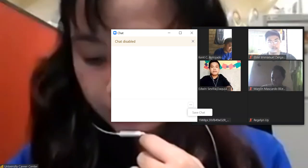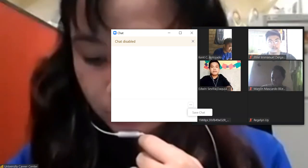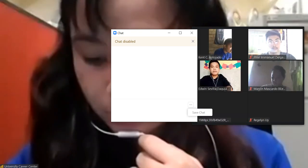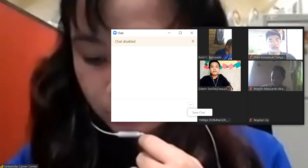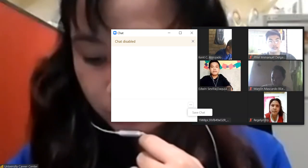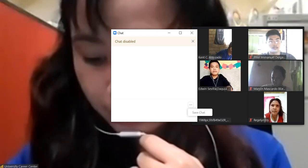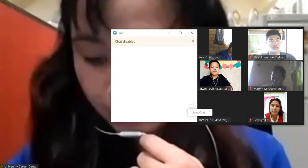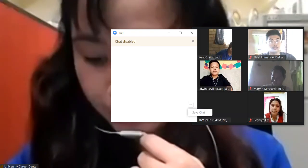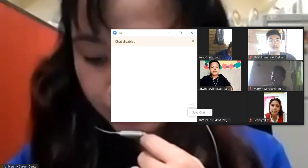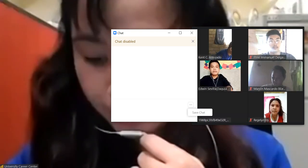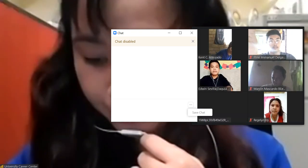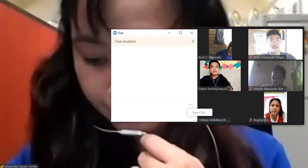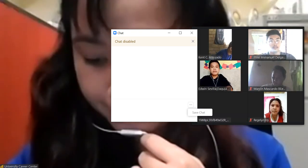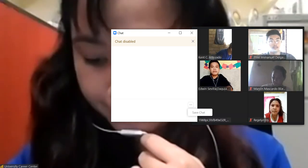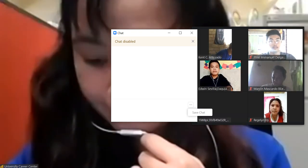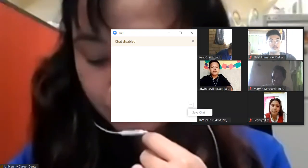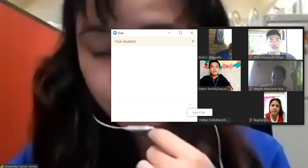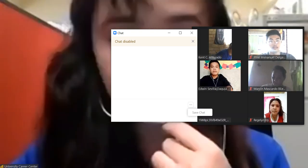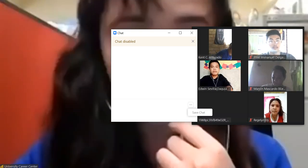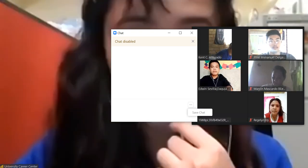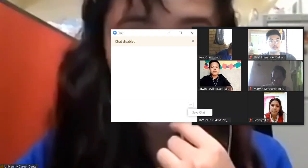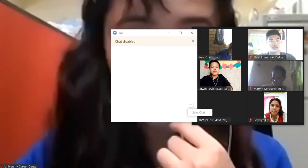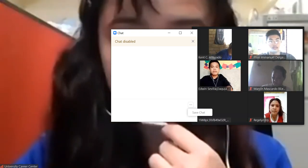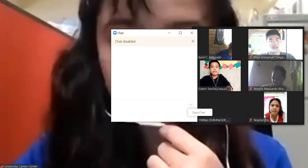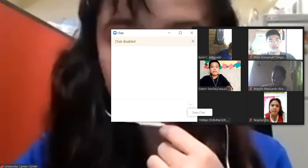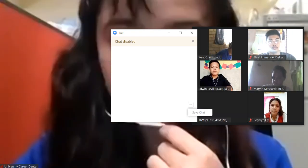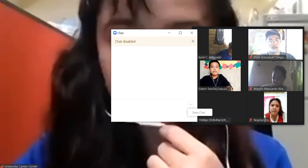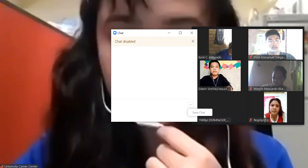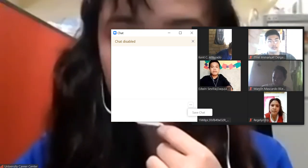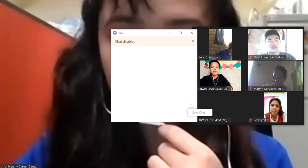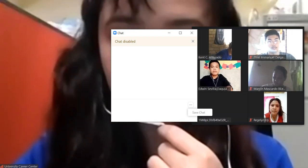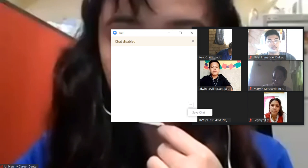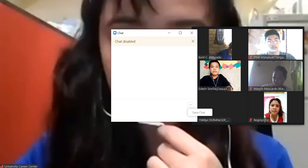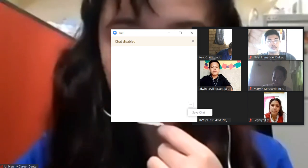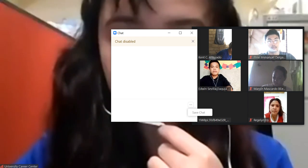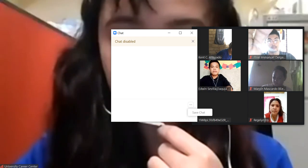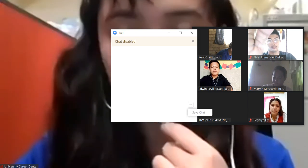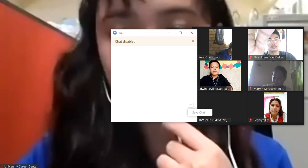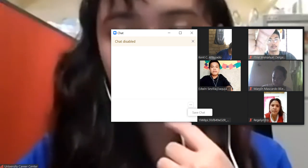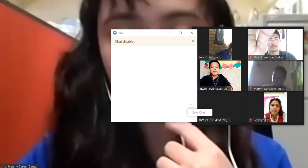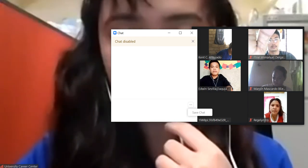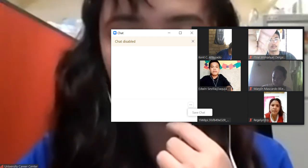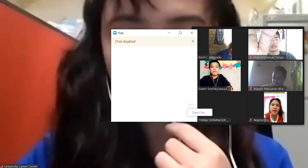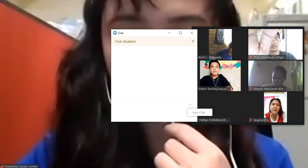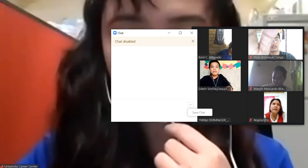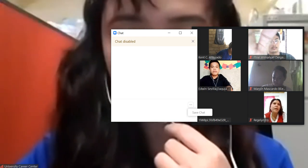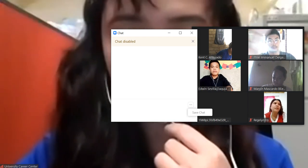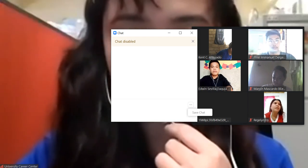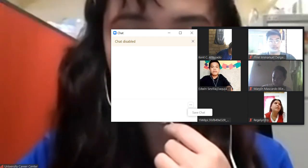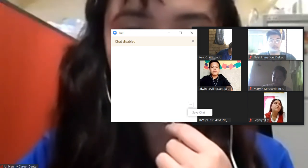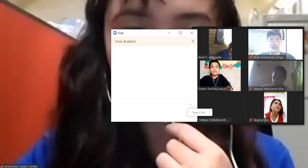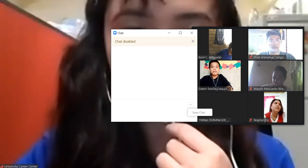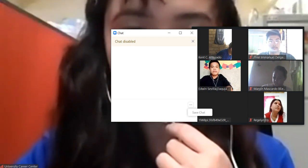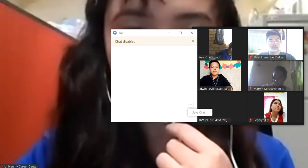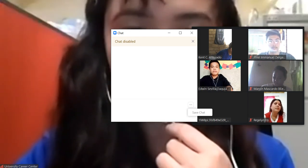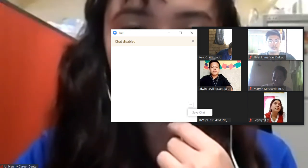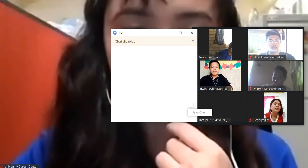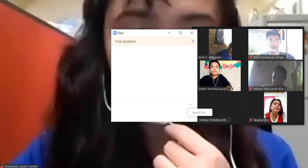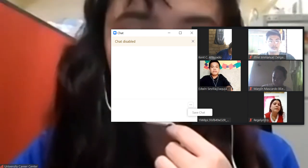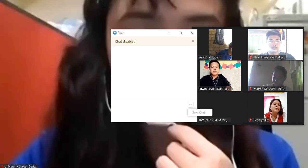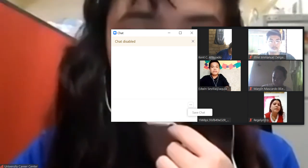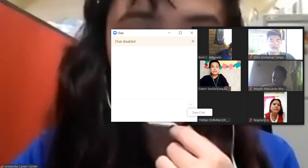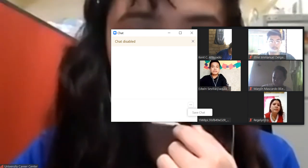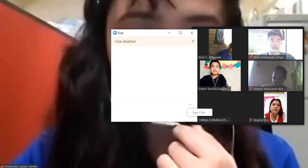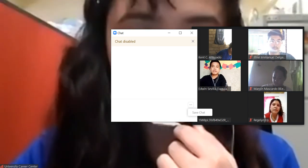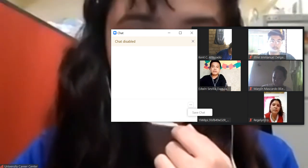before we formally start, since ma-mute man mo later para di ta maka-interrupt sa mga speaker, do you have any questions